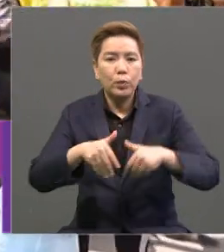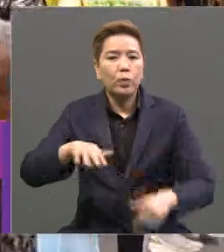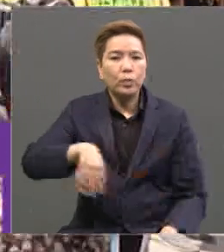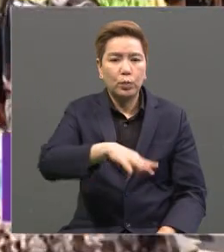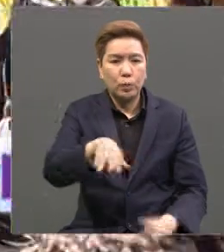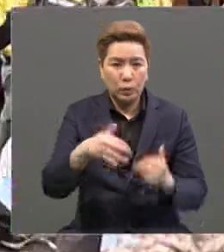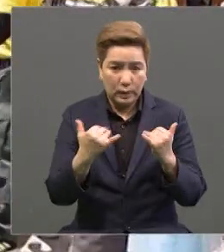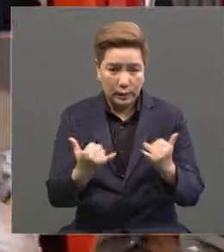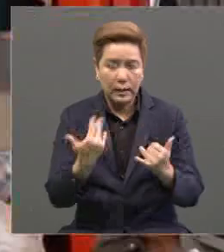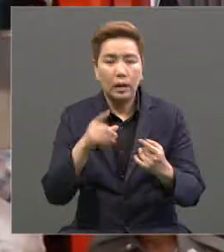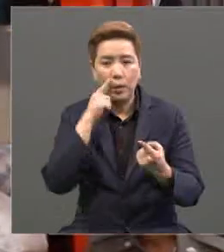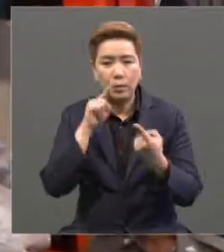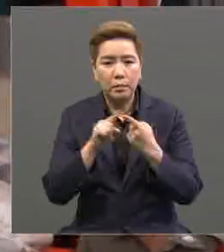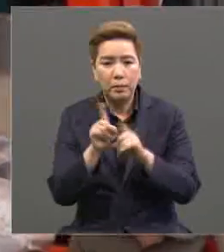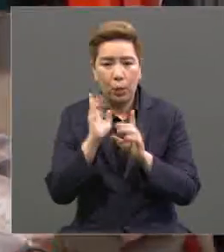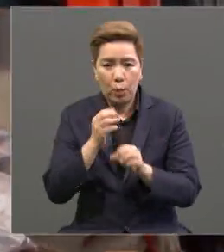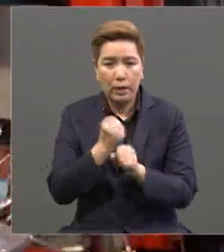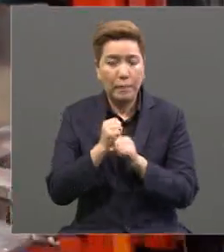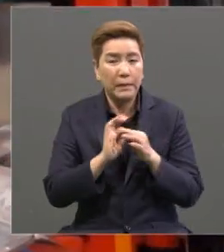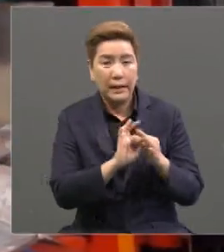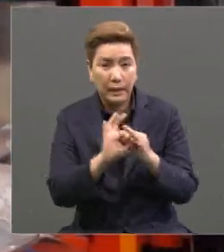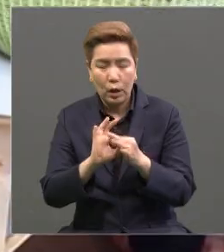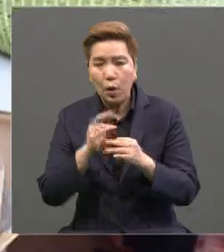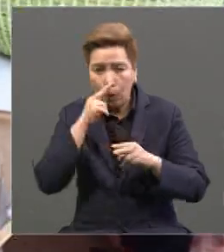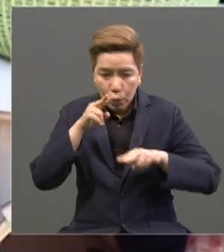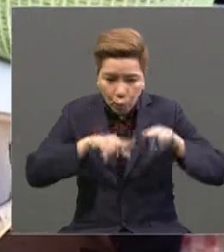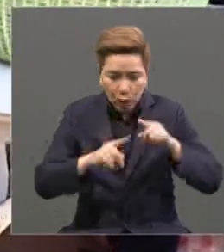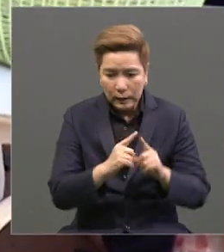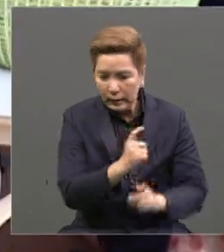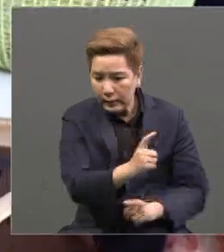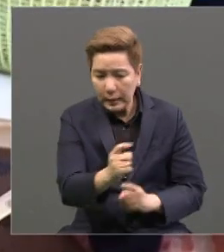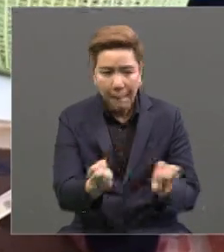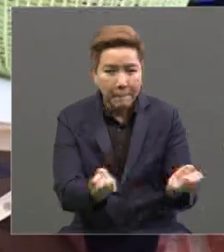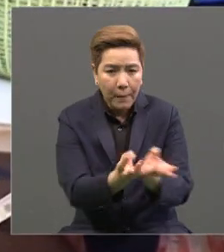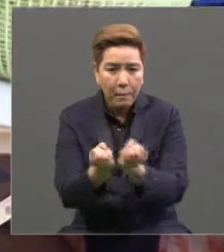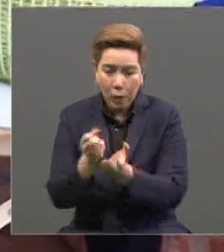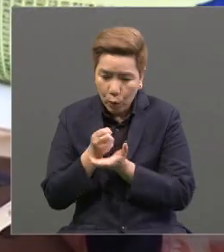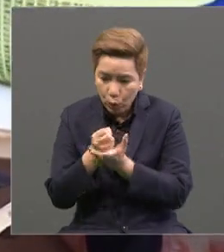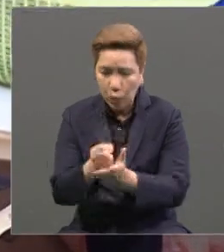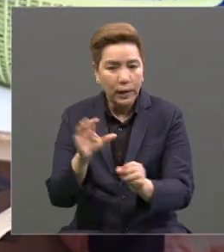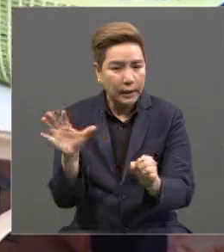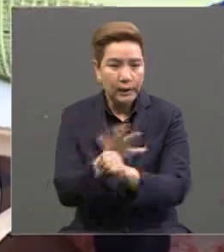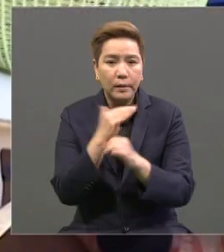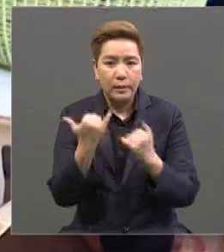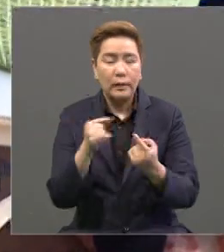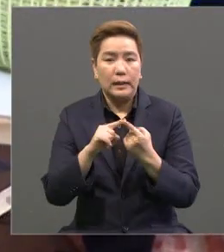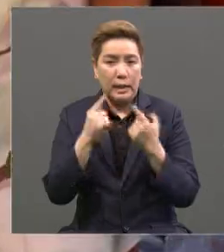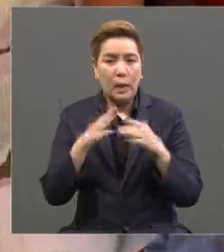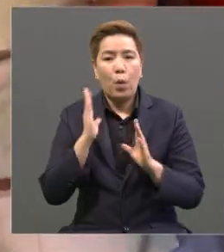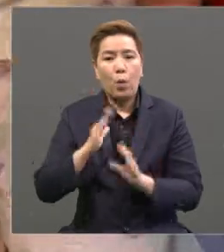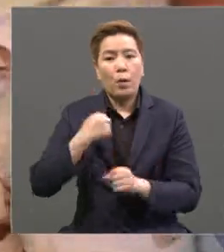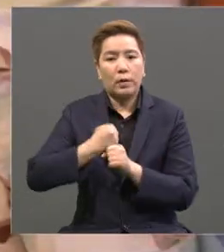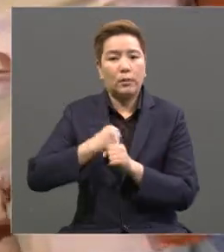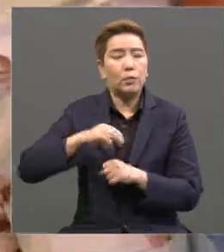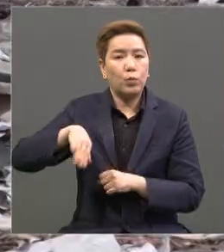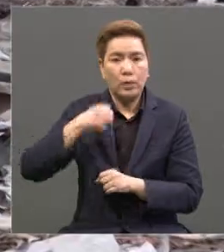จ้าหน้าที่พร้อมกันนี้ได้กำชับหน่วยงานที่เกี่ยวข้องค่ะเร่งสำรวจความเสียหายและให้การเยียวยาอย่างเต็มที่อย่างไรก็ตามขอให้เจ้าหน้